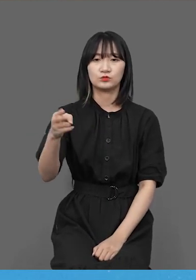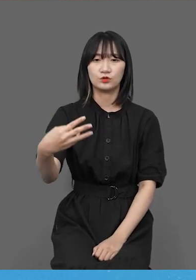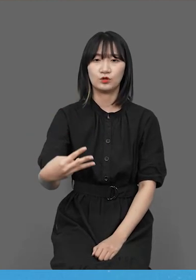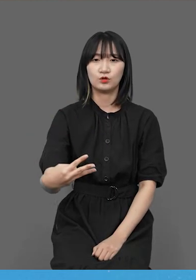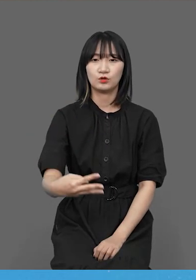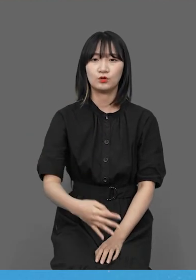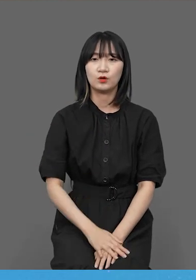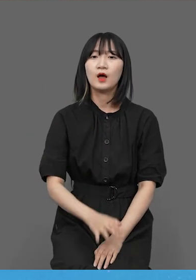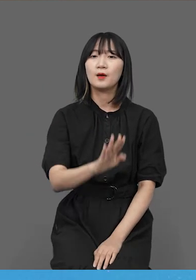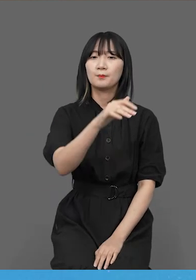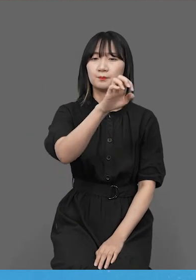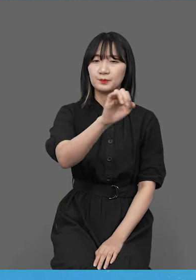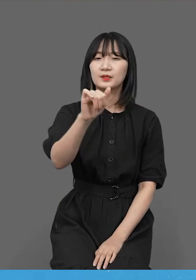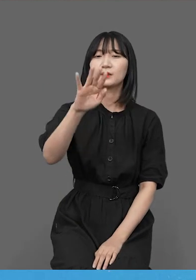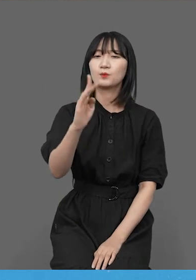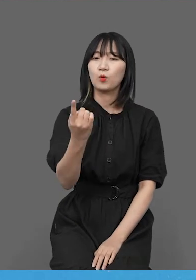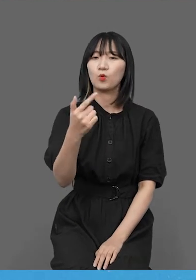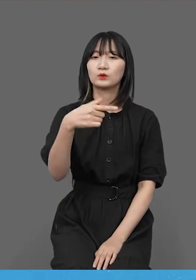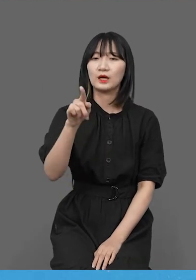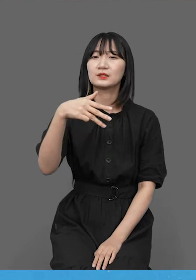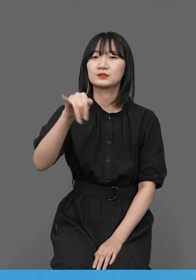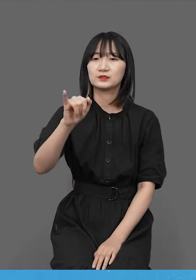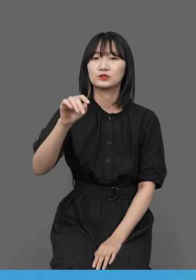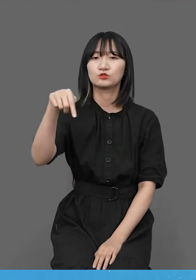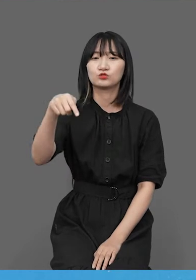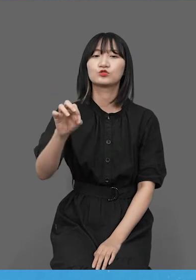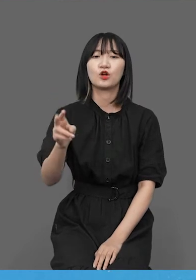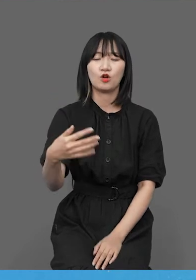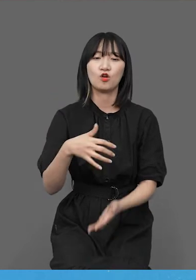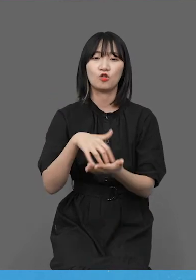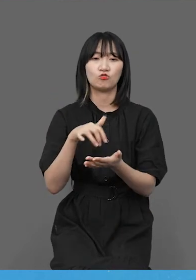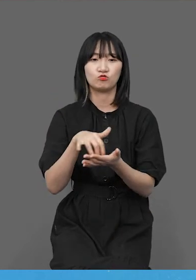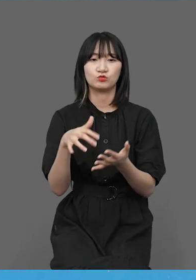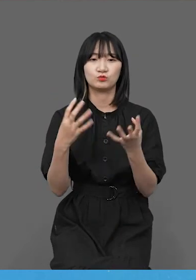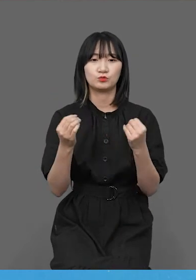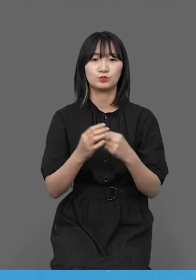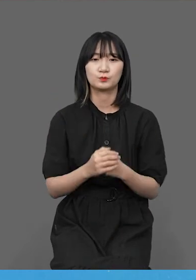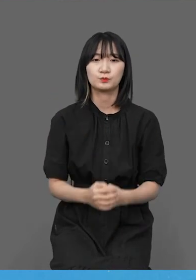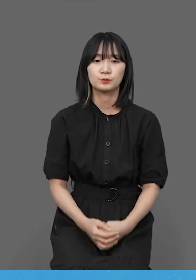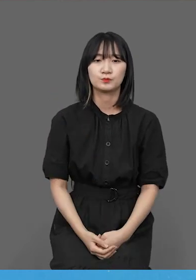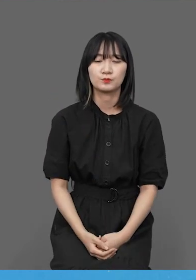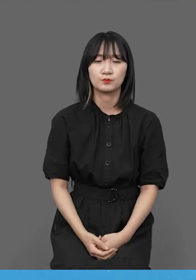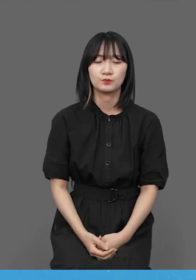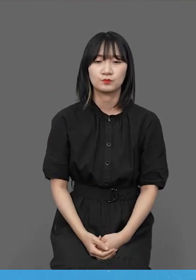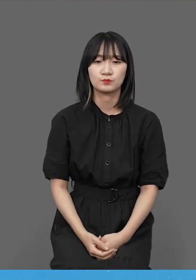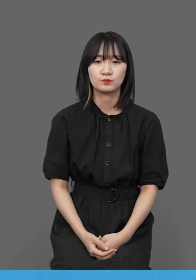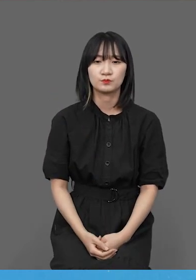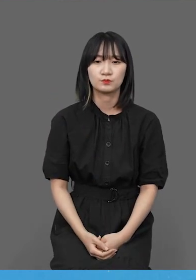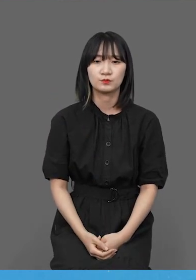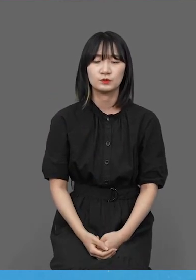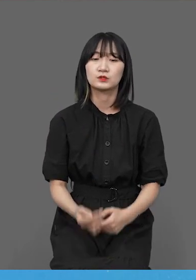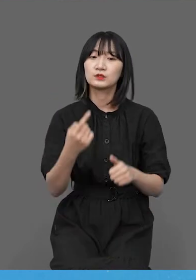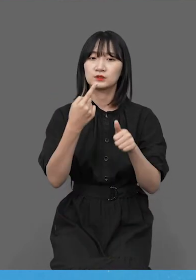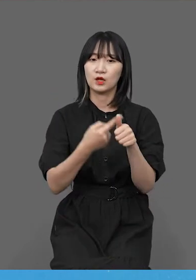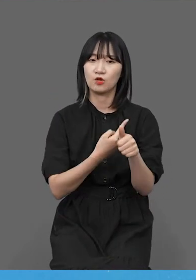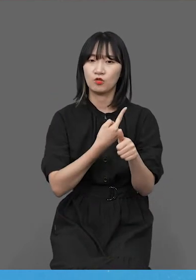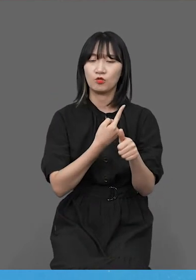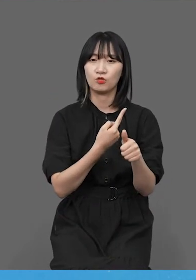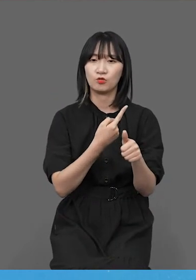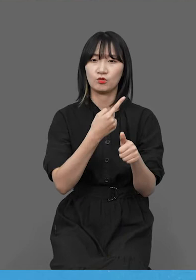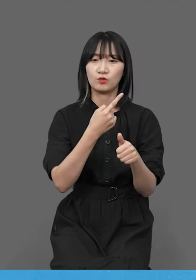피보나치 수열에서 나온 그 규칙성이 자연계에 너무나